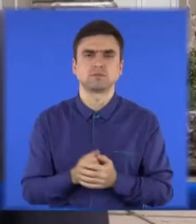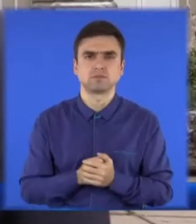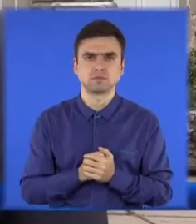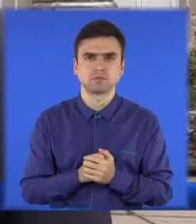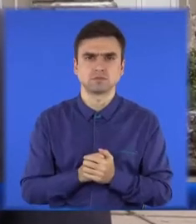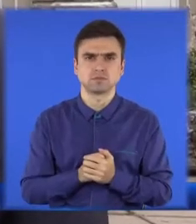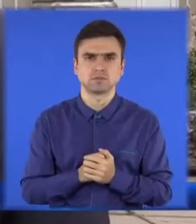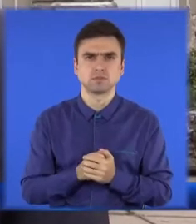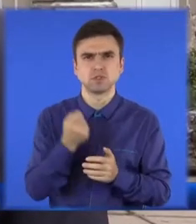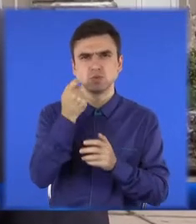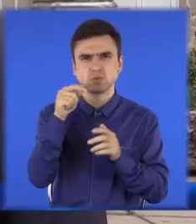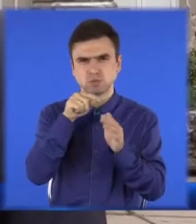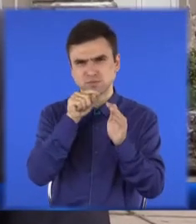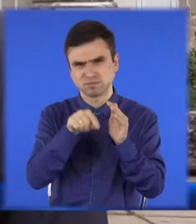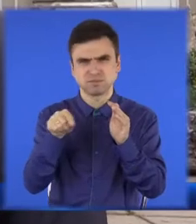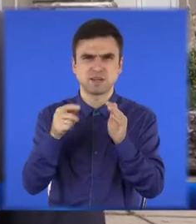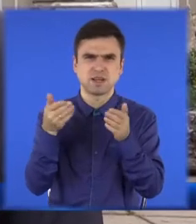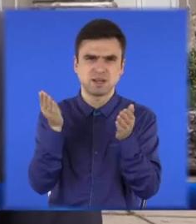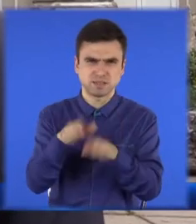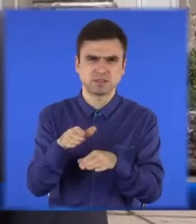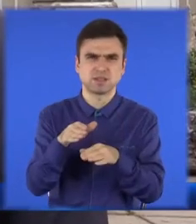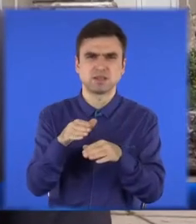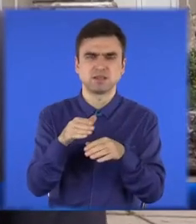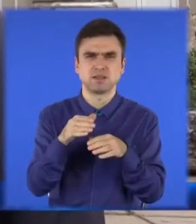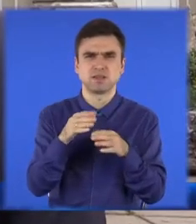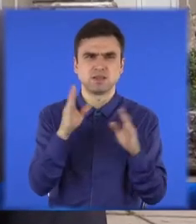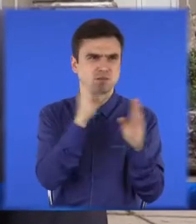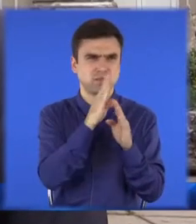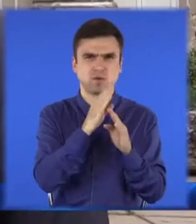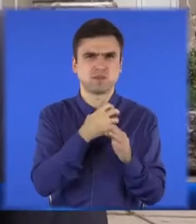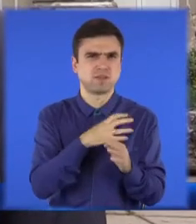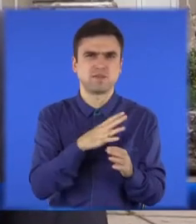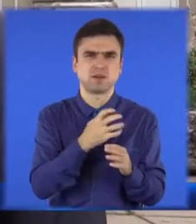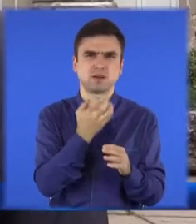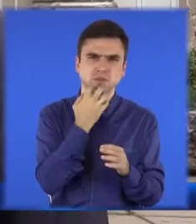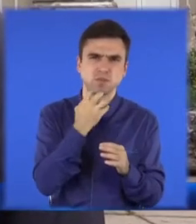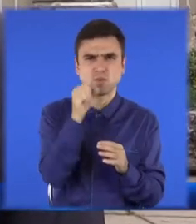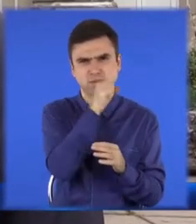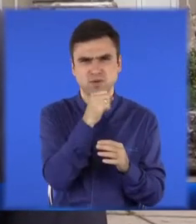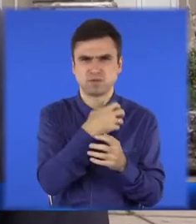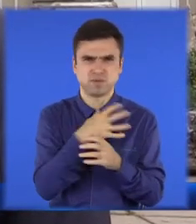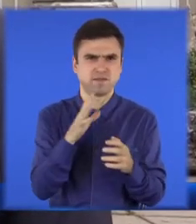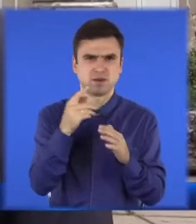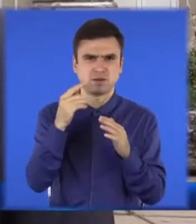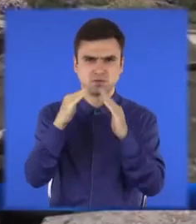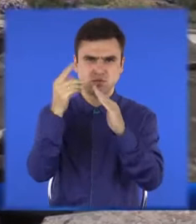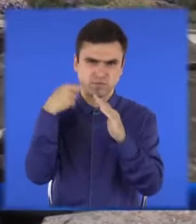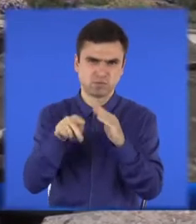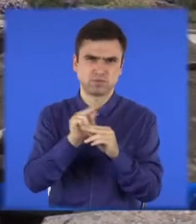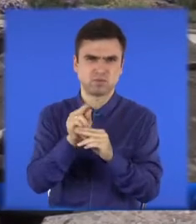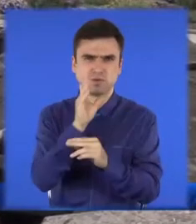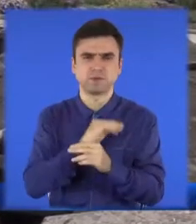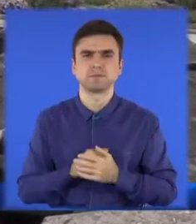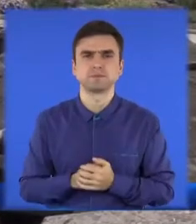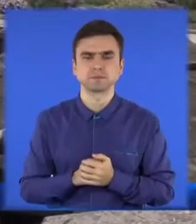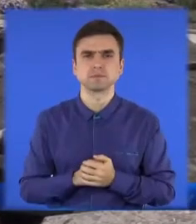залишаємо деякі роботи, які не прив'язані до погоди, до умов температурних обставин.